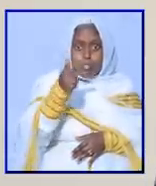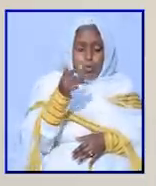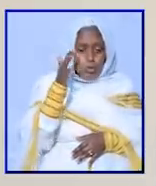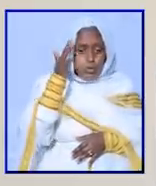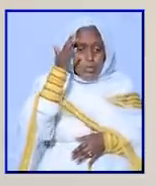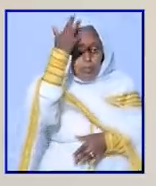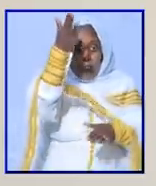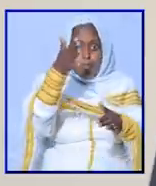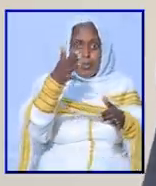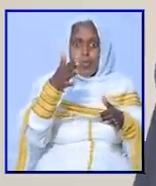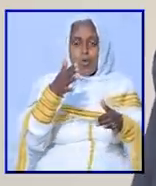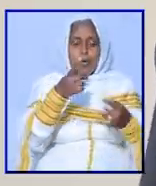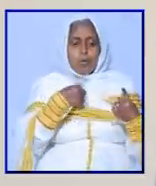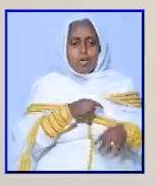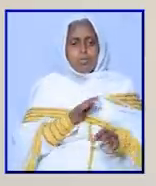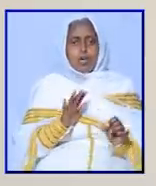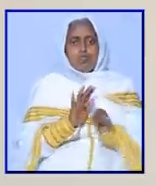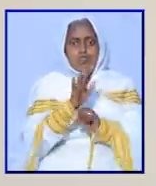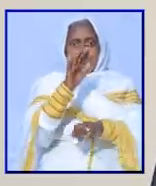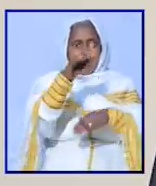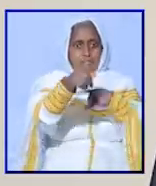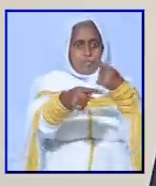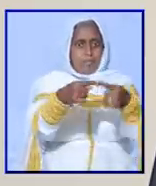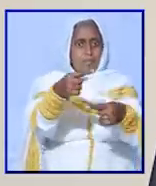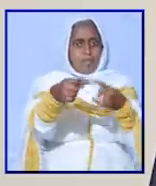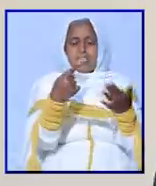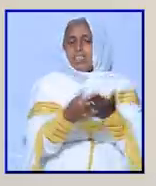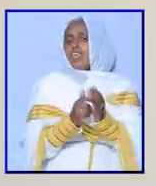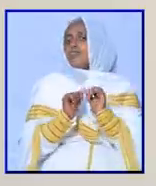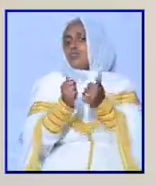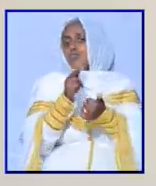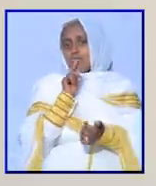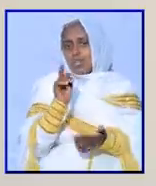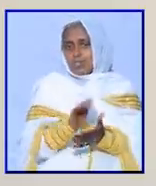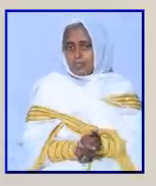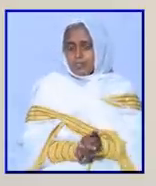አያሰጥመኝም ብሎ እንዴ ዝም ብሎ በልብ ሙሉነት መሄድ ይሄም